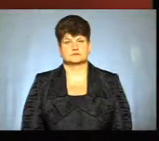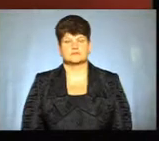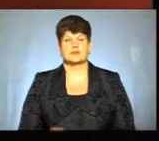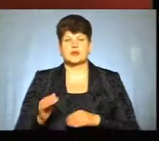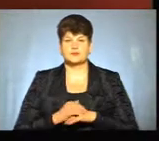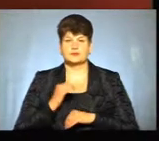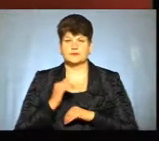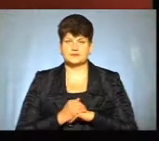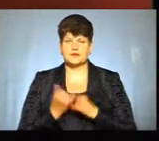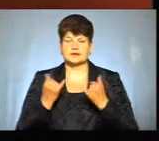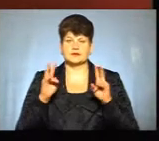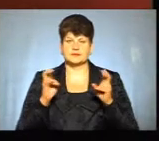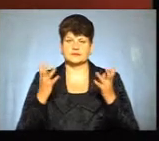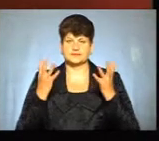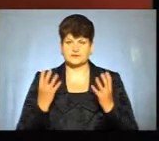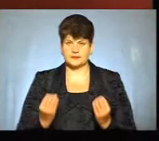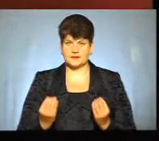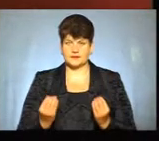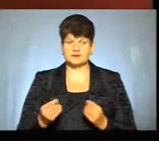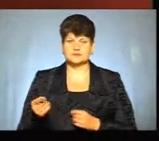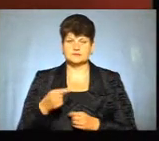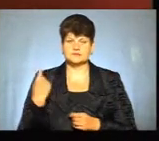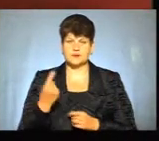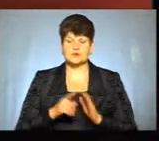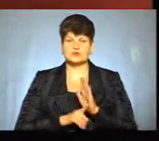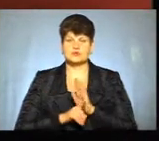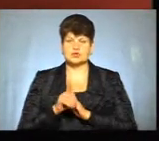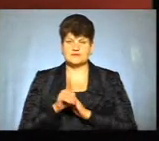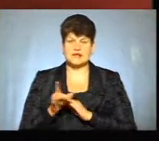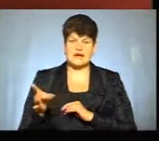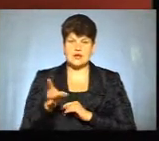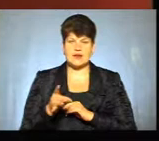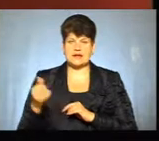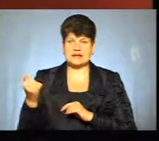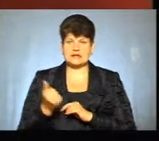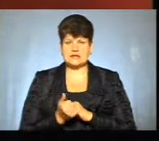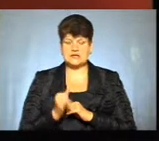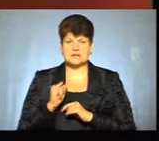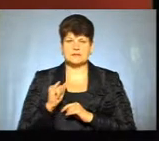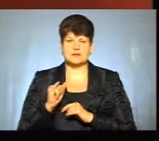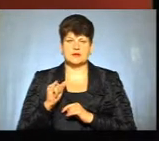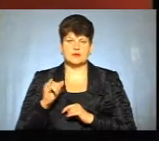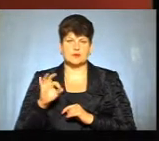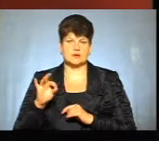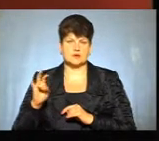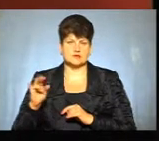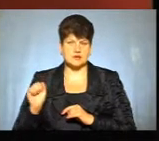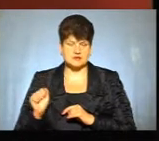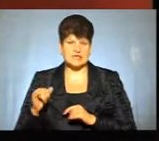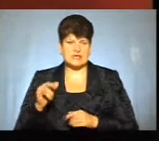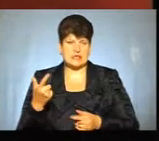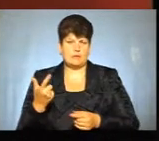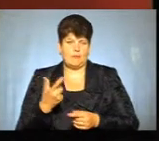Доброго вечора. В ефірі «Тема дня». На Тернопільщині розпочався регіональний тиждень імунізації. Сьогодні в нашій програмі